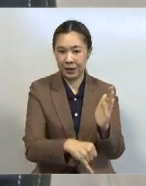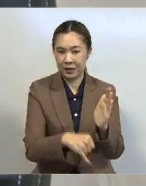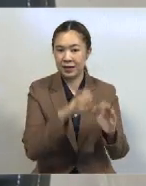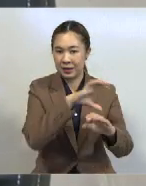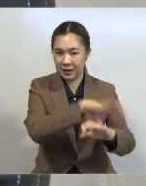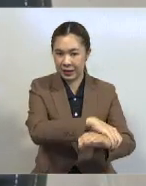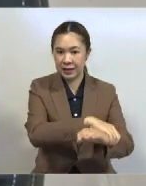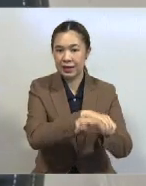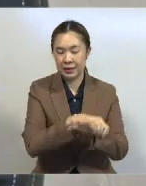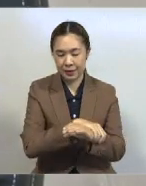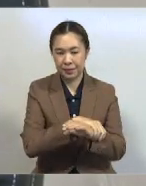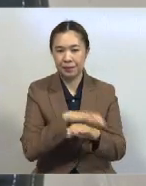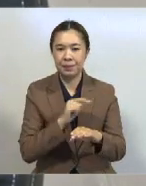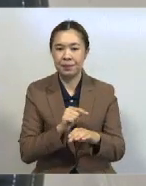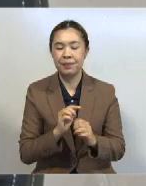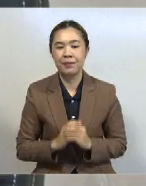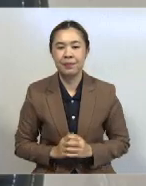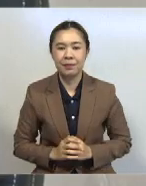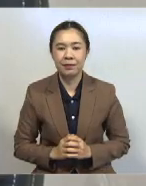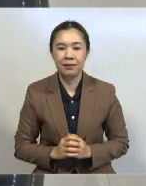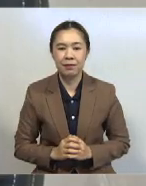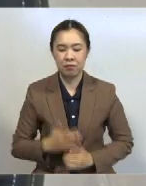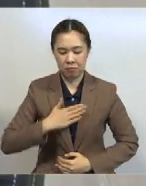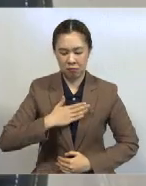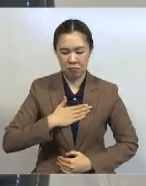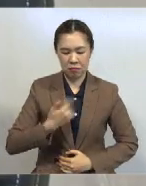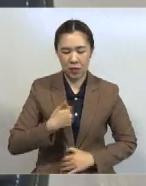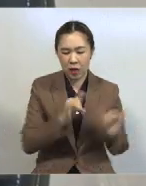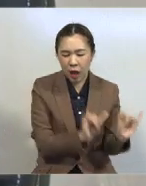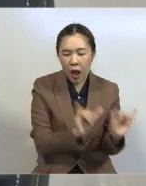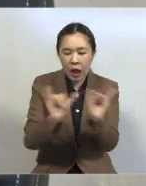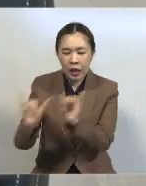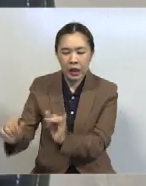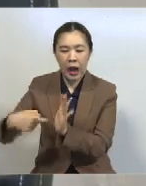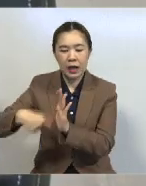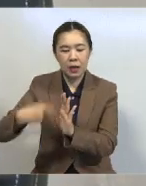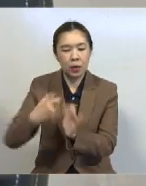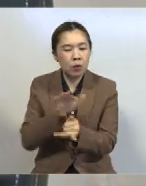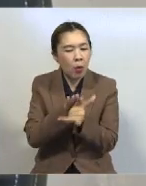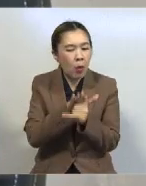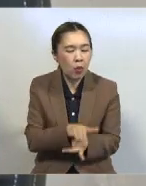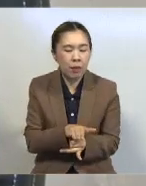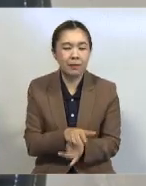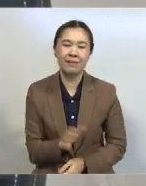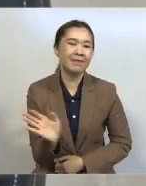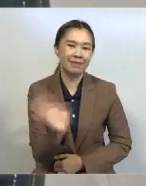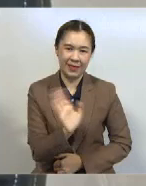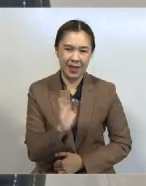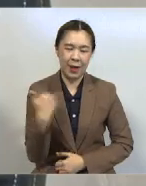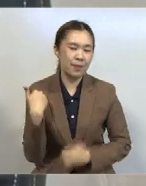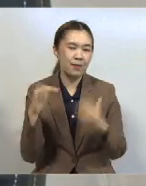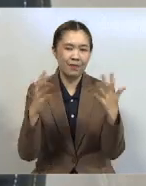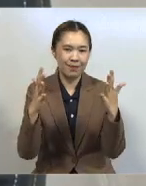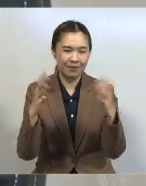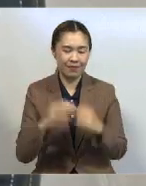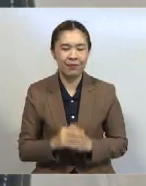เป็นเศรษฐีนะครับแล้วก็วิเชียรย้ายเพราะว่าเจอแรงกดดันเรื่องนี้หรือเปล่านะครับขอเรียนว่าไม่มีอะไรกดดัน